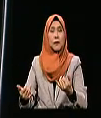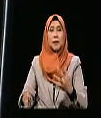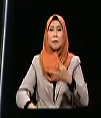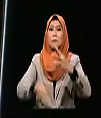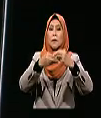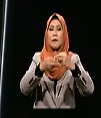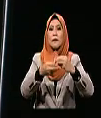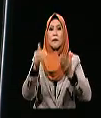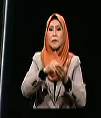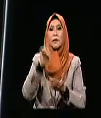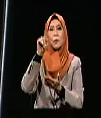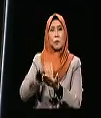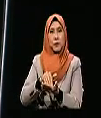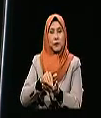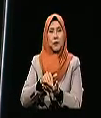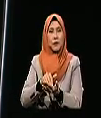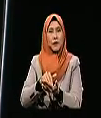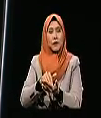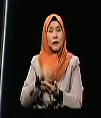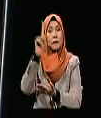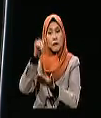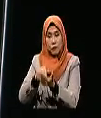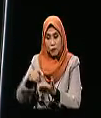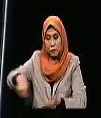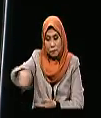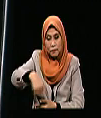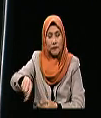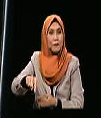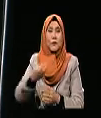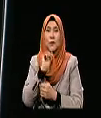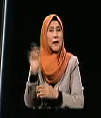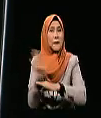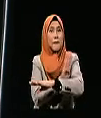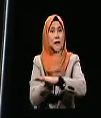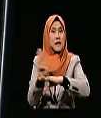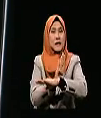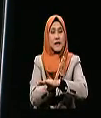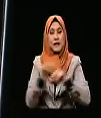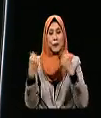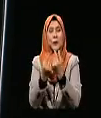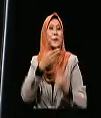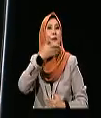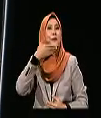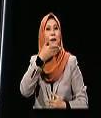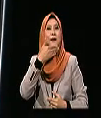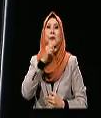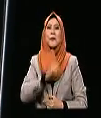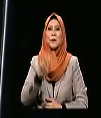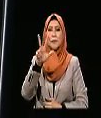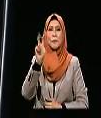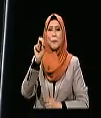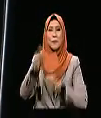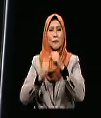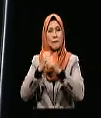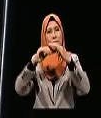Okay. Jadi yang 1,000 ni bukan untuk usahawan biasa, usahawan anak muda yang berumur 30 tahun ke